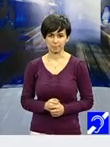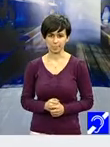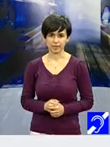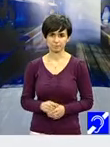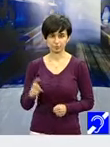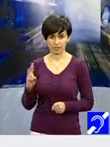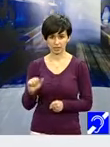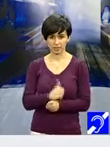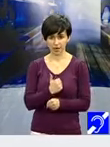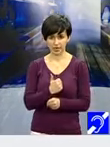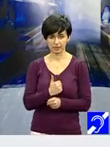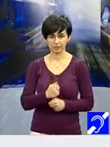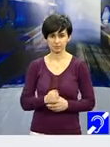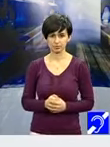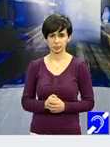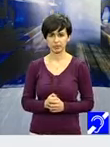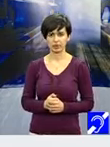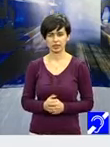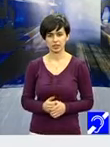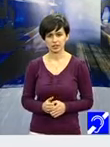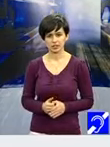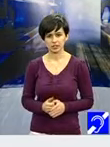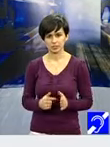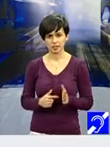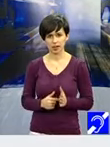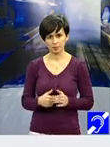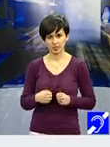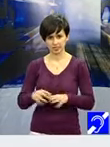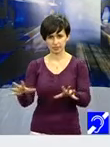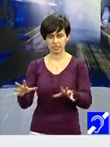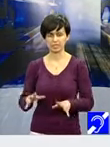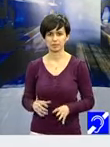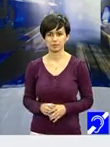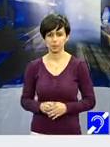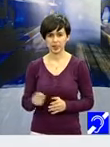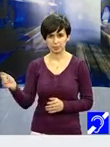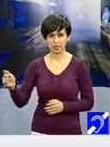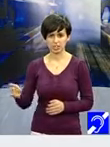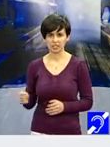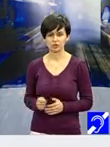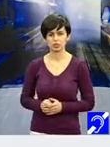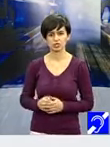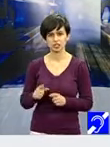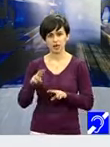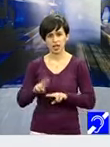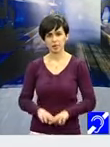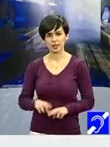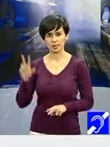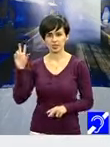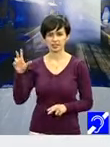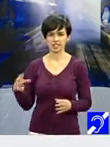Europeană și în urma acelui raport tehnic am rămas în concurs 3 echipe. La categoria noastră de vârstă a fost o echipă din